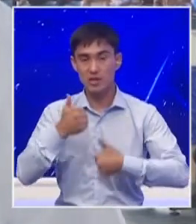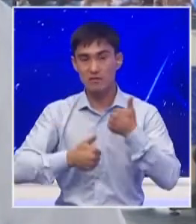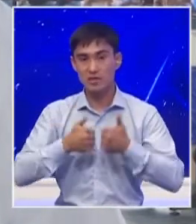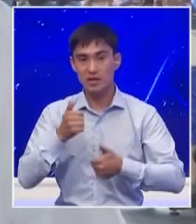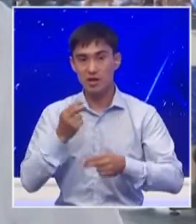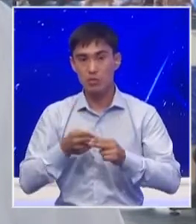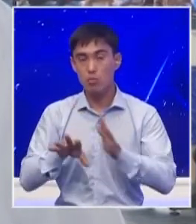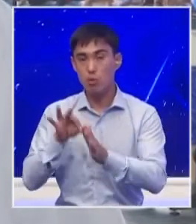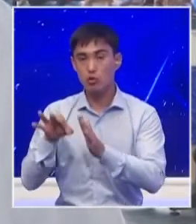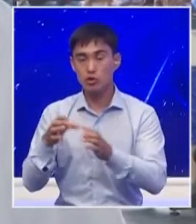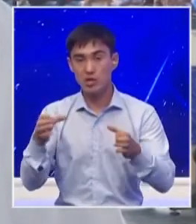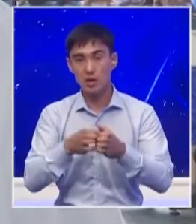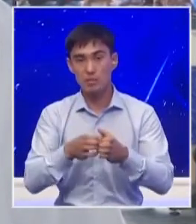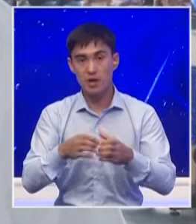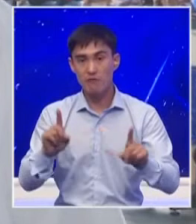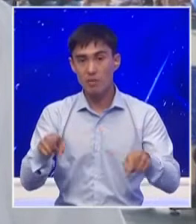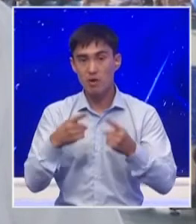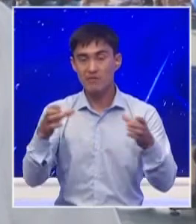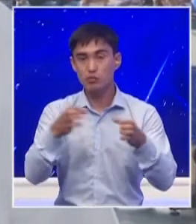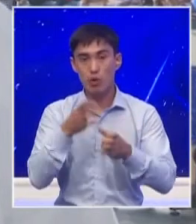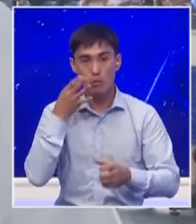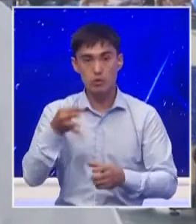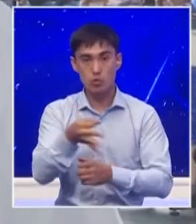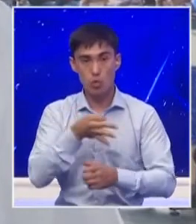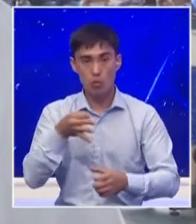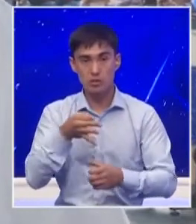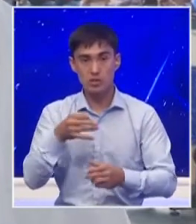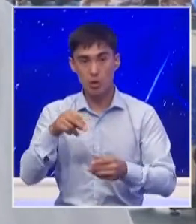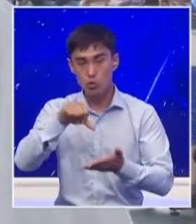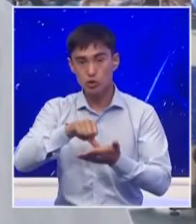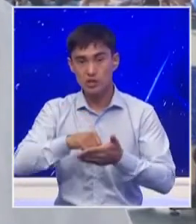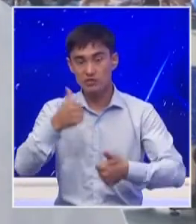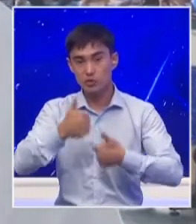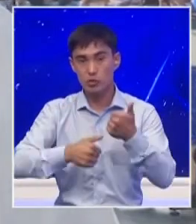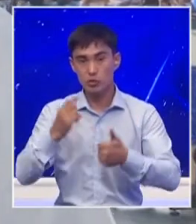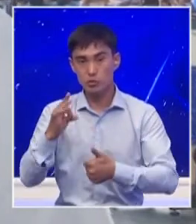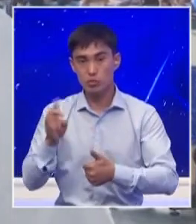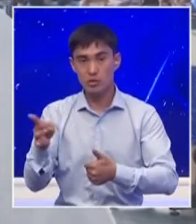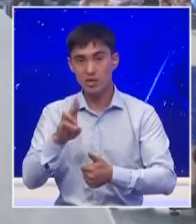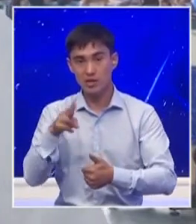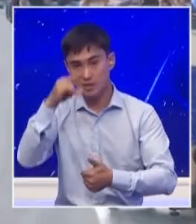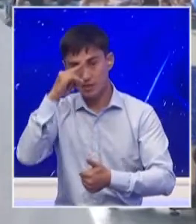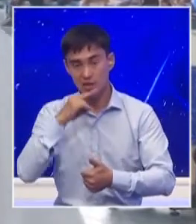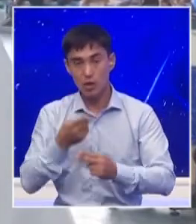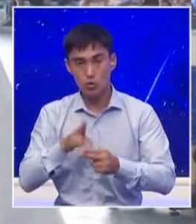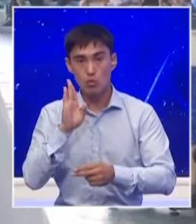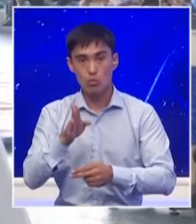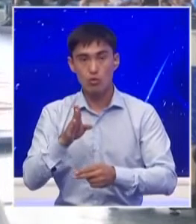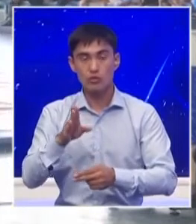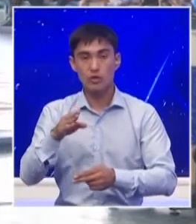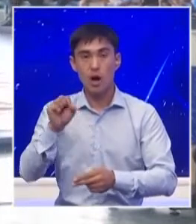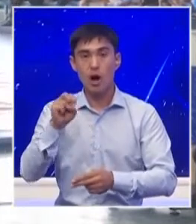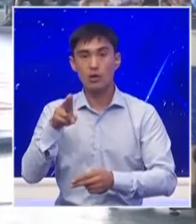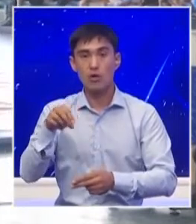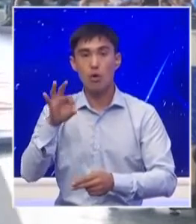являются отборочным этапом для формирования сборной алматинской области для участия в чемпионате республики казахстан который состоится в актау в